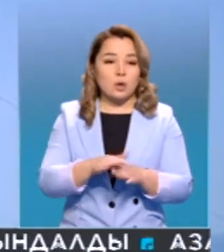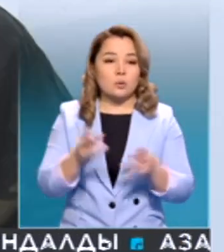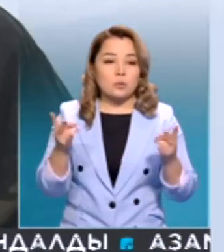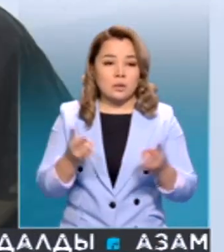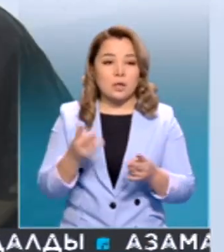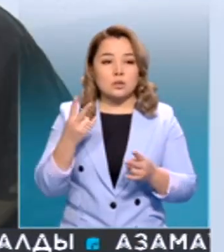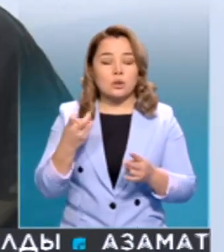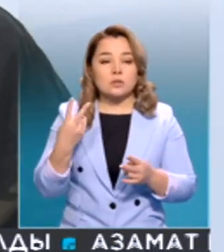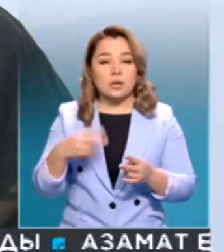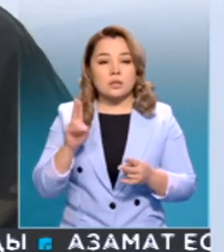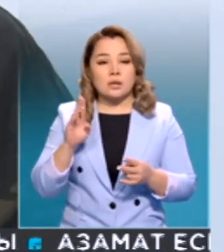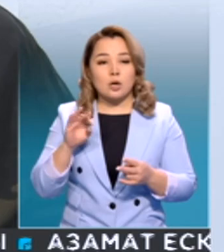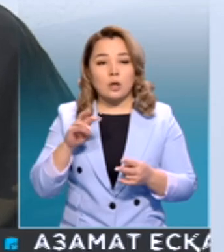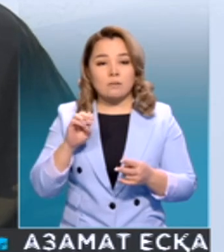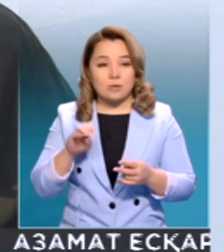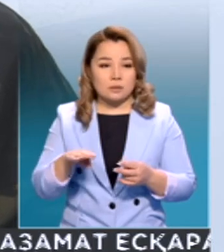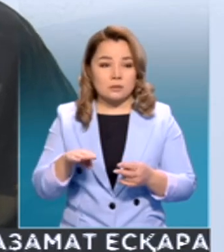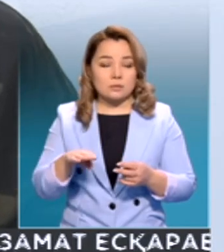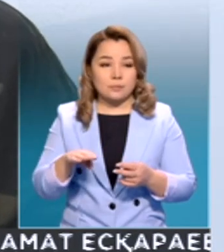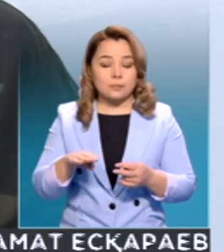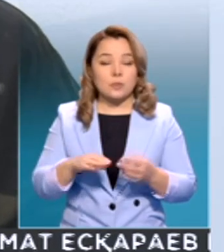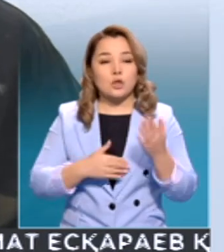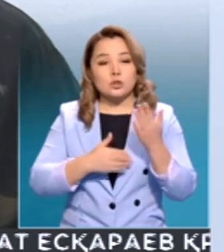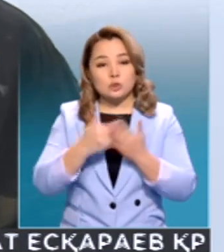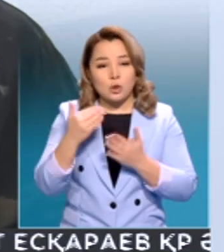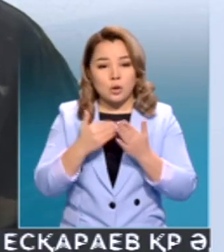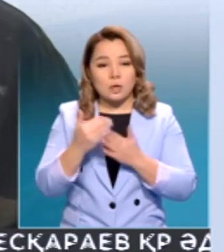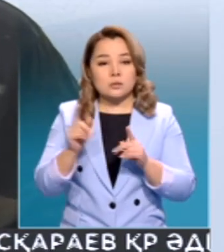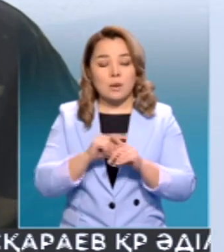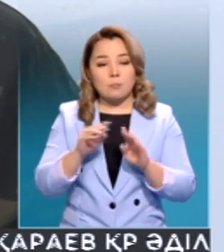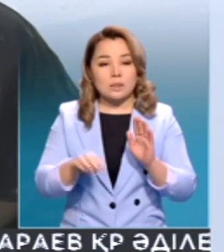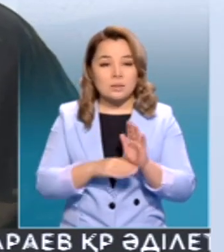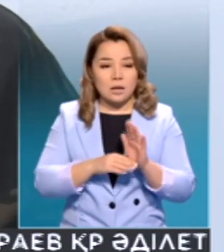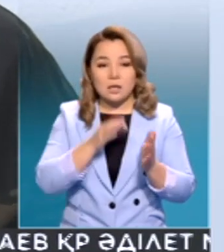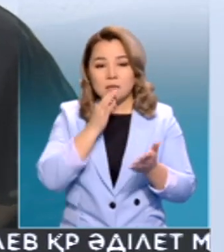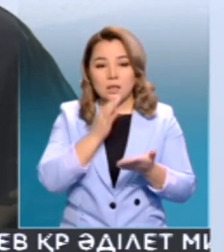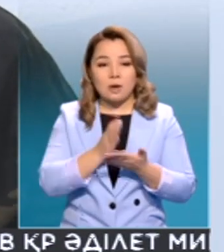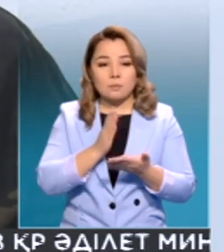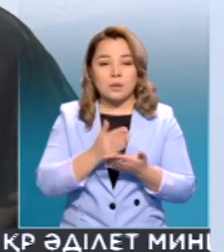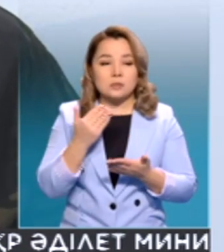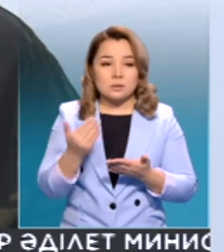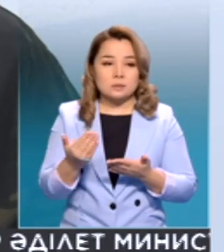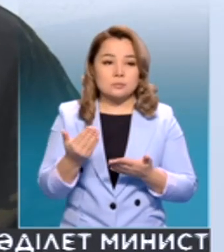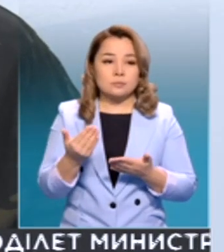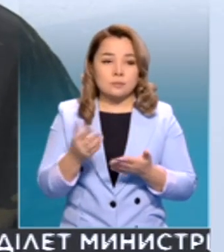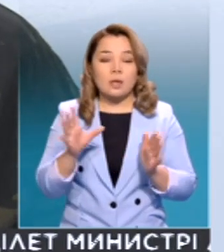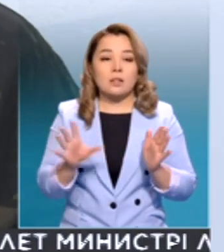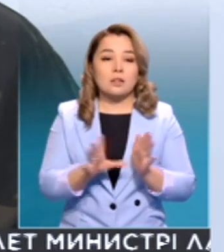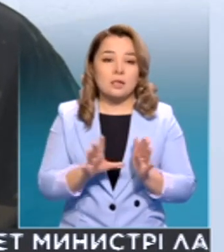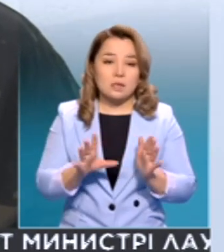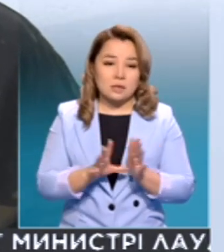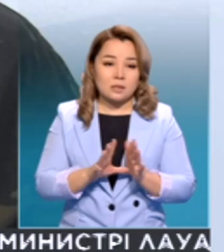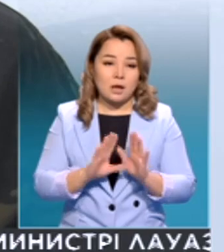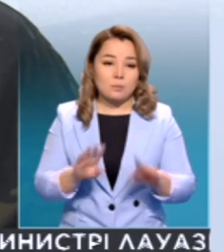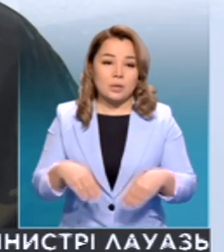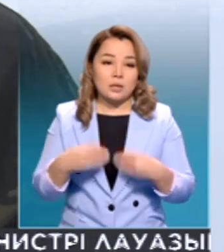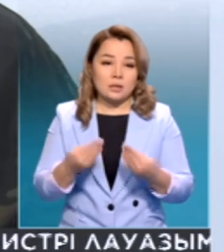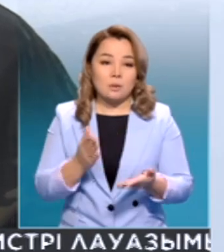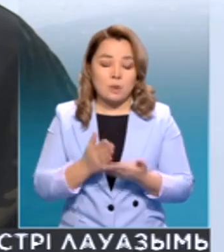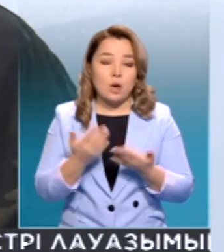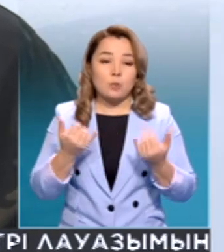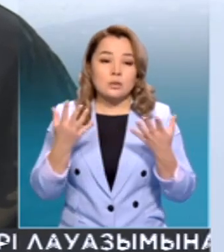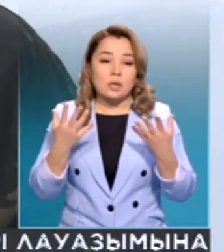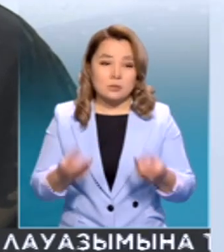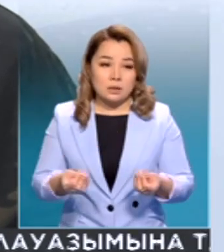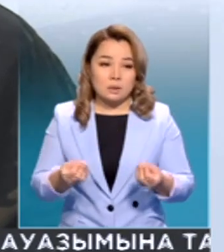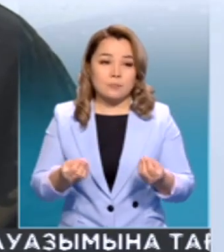мынау 220 киловольтты жоғары кернеулі подстанциясына электр энергиясы берілді. Қазіргі